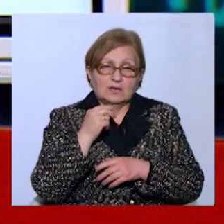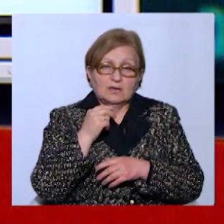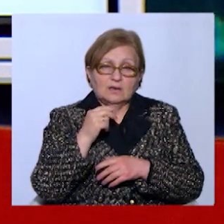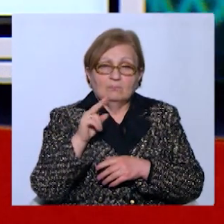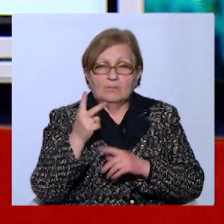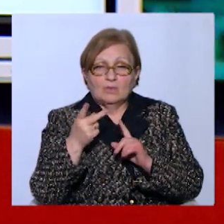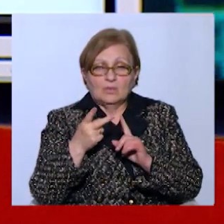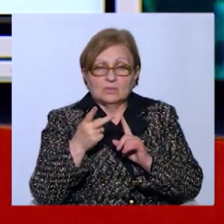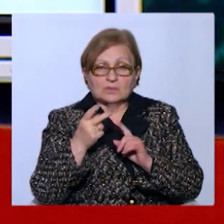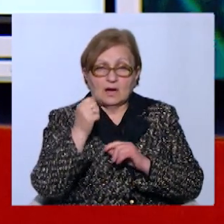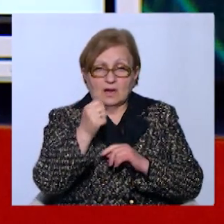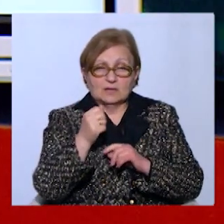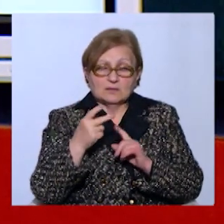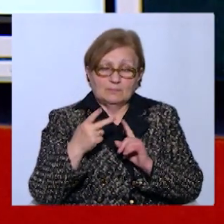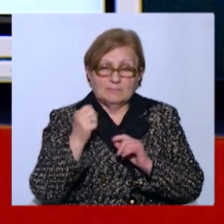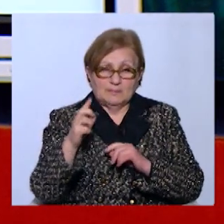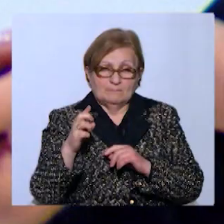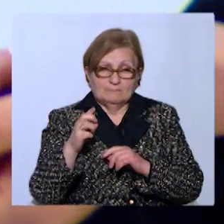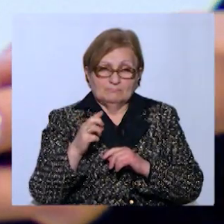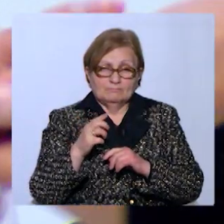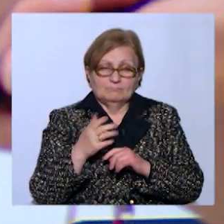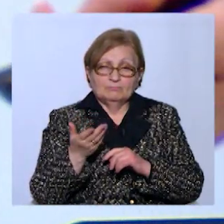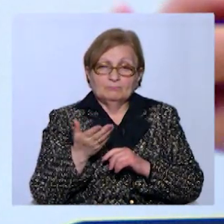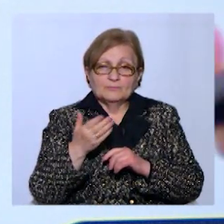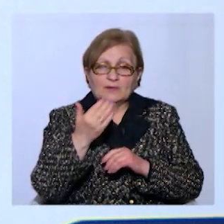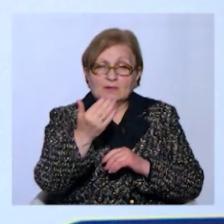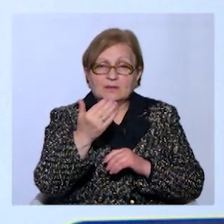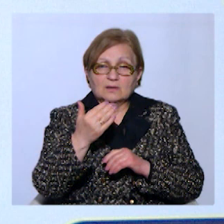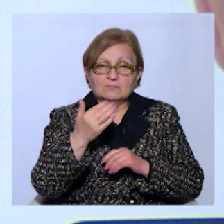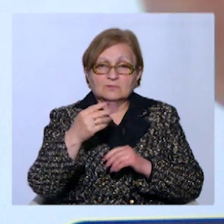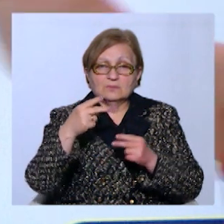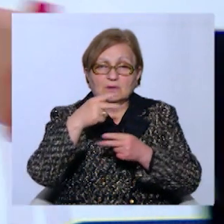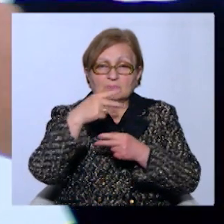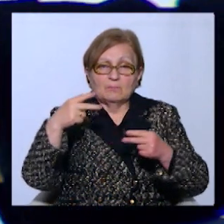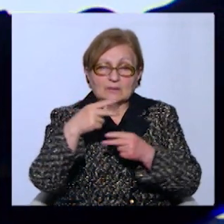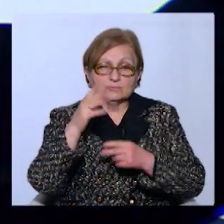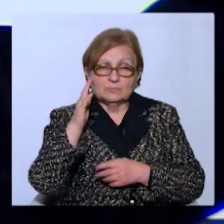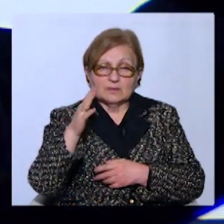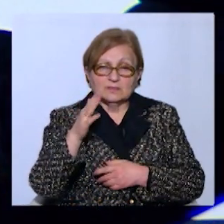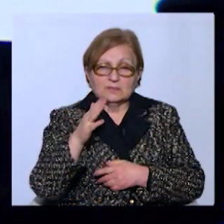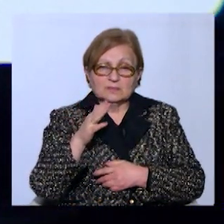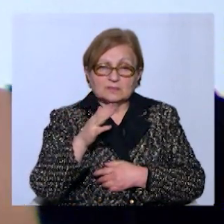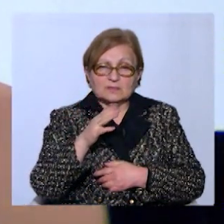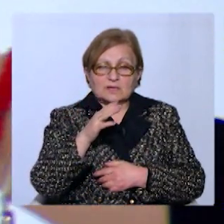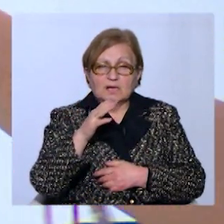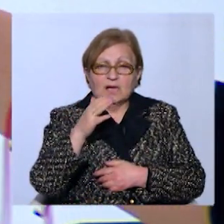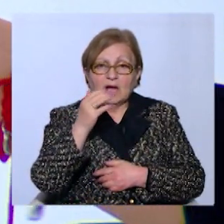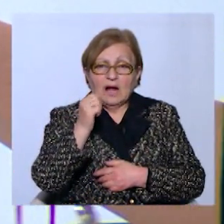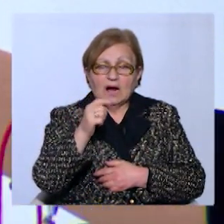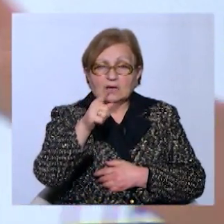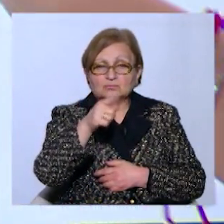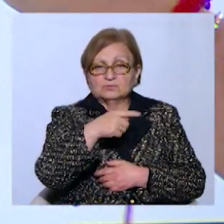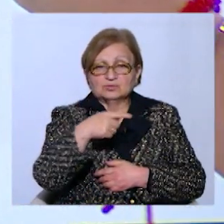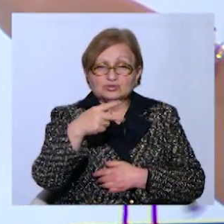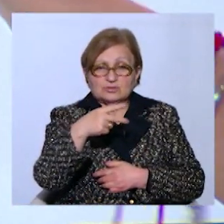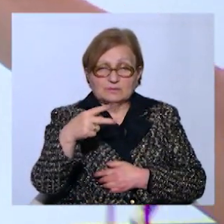და მეორე არის B. B, რომელთა ფარდობა იქნება 3-5-თან. ანუ A რიცხვი ისე უნდა შეეფარდებოდეს